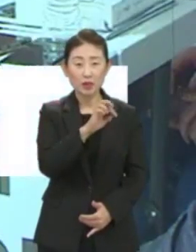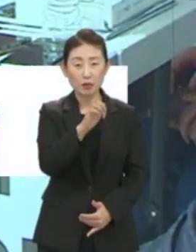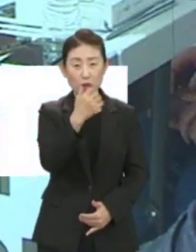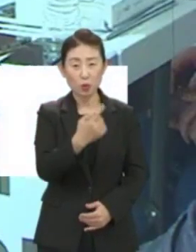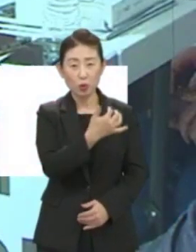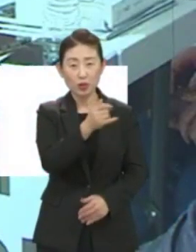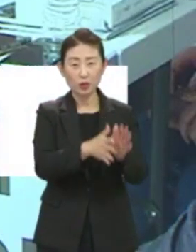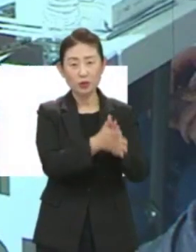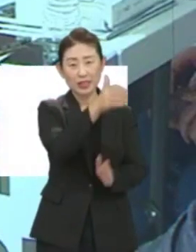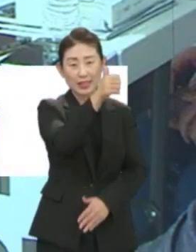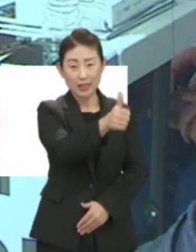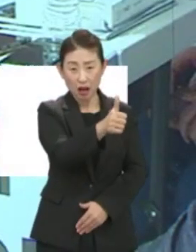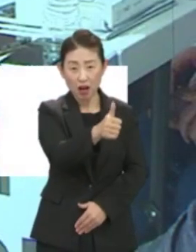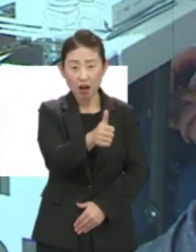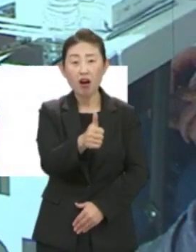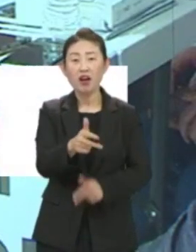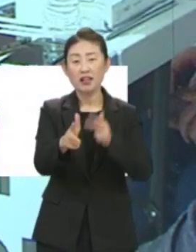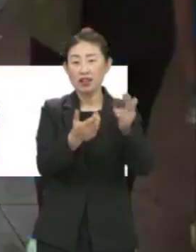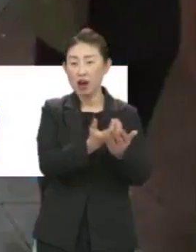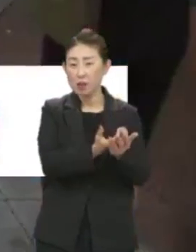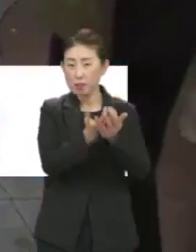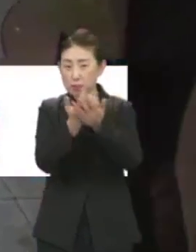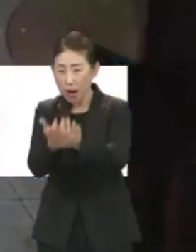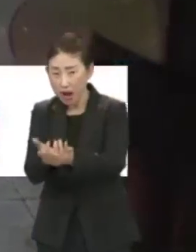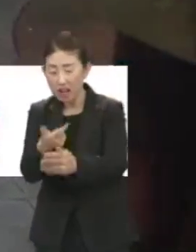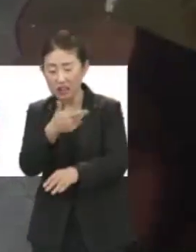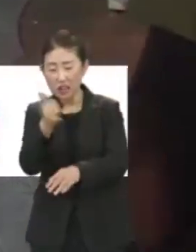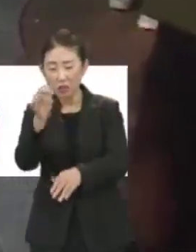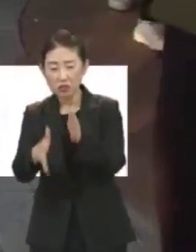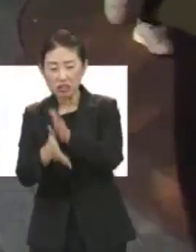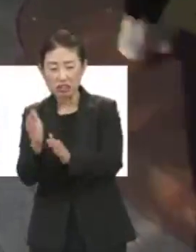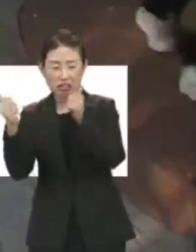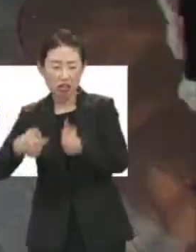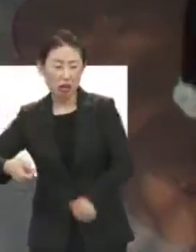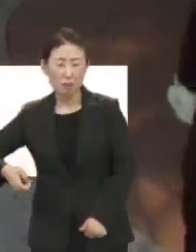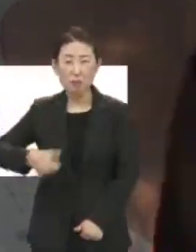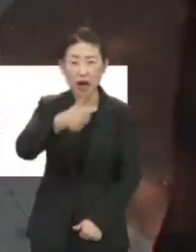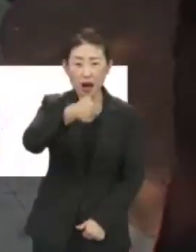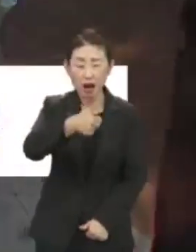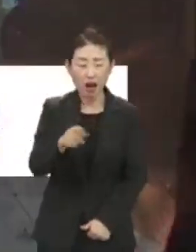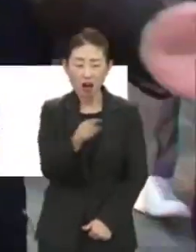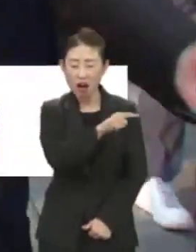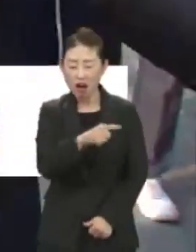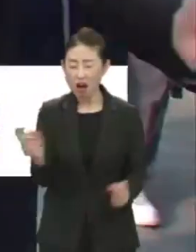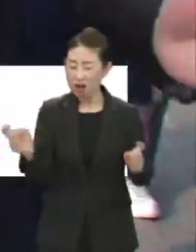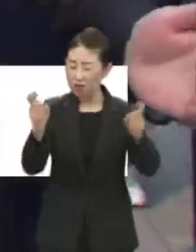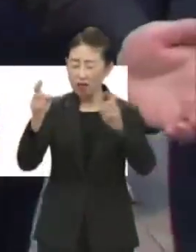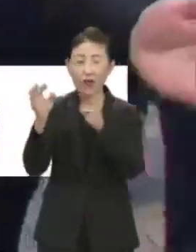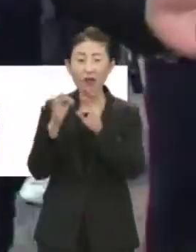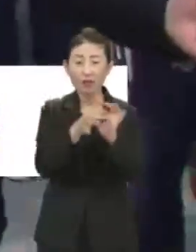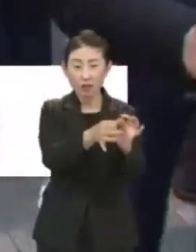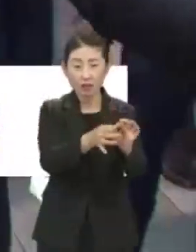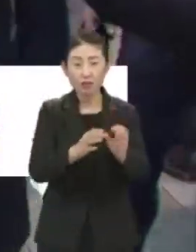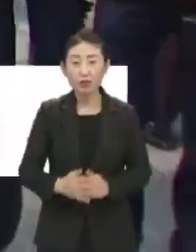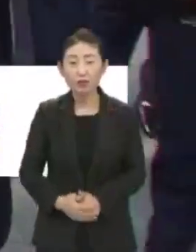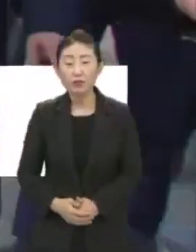세종시의회에서 전액 삭감된 최민호 세종시장의 공약사업 예산을 두고 세종시와 세종시의회의 대립이 계속되고